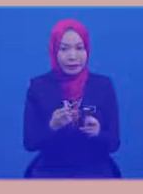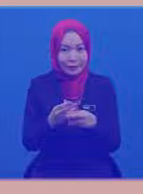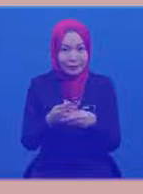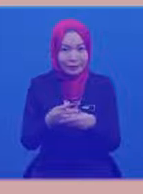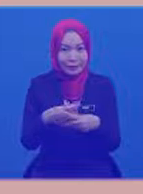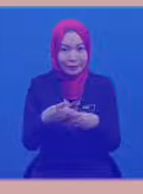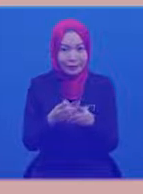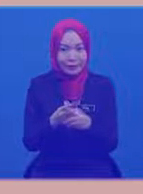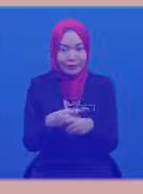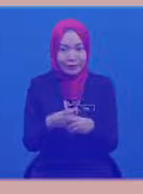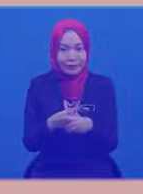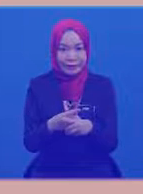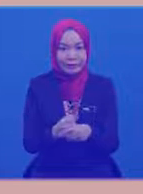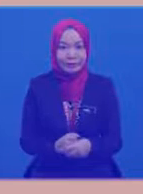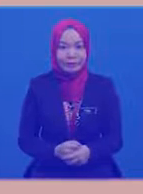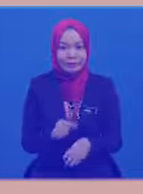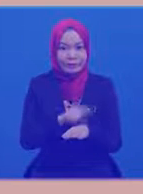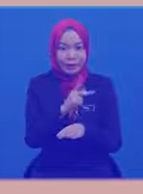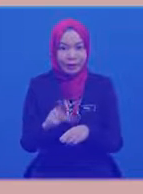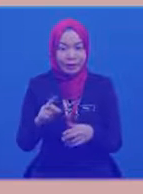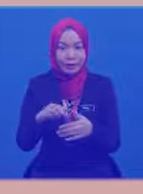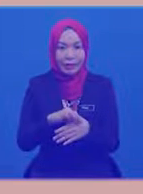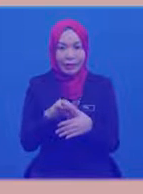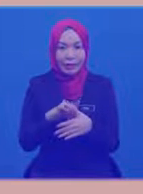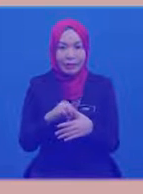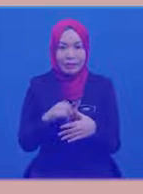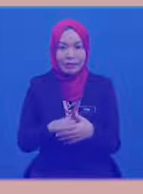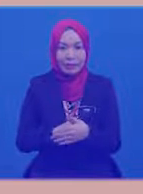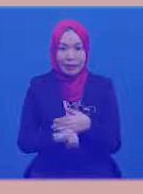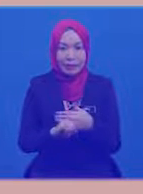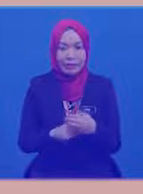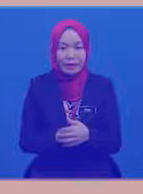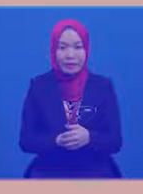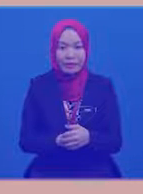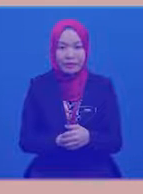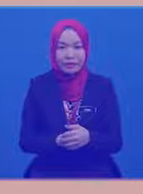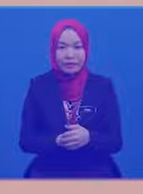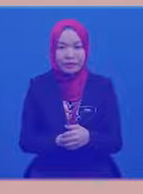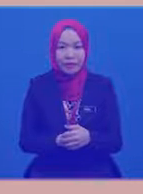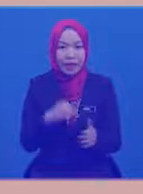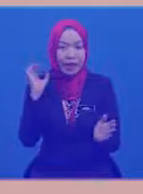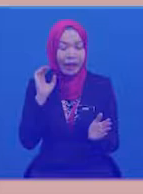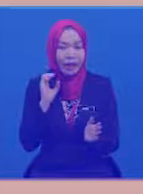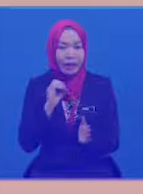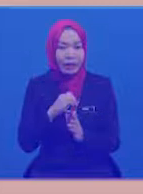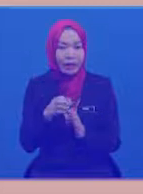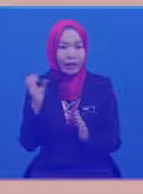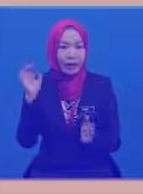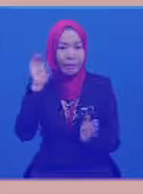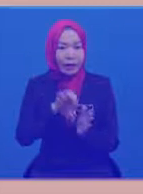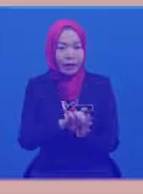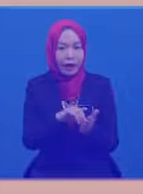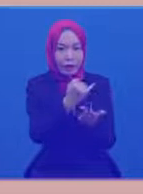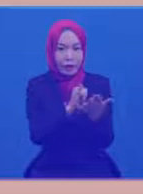vektor menggunakan perisian. Dalam erti kata lain, gambar lukisan. Apakah